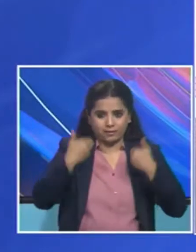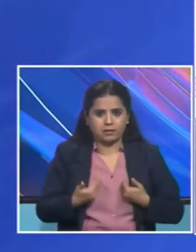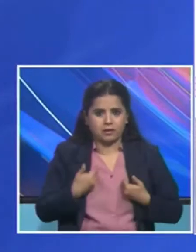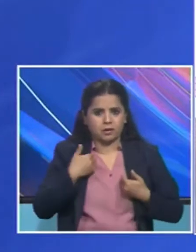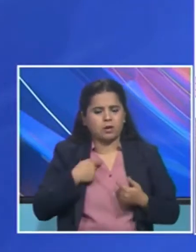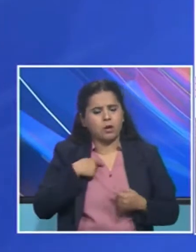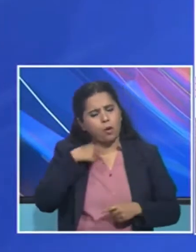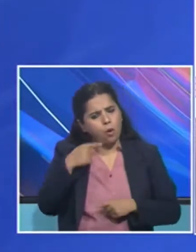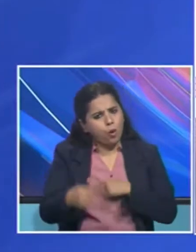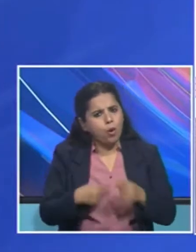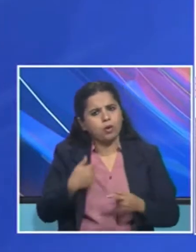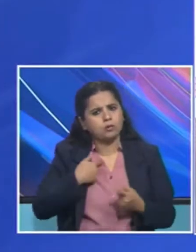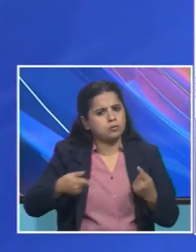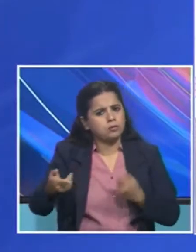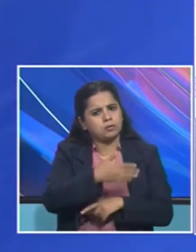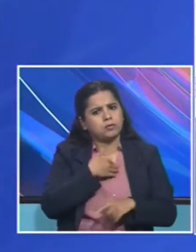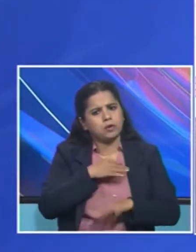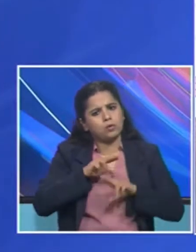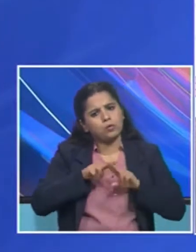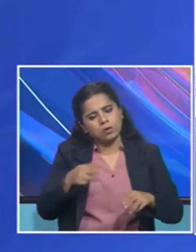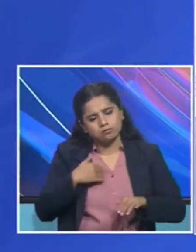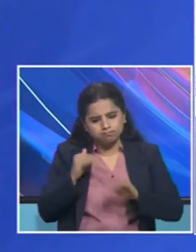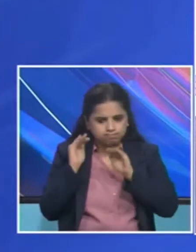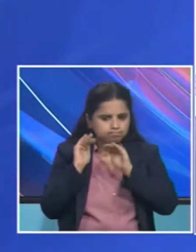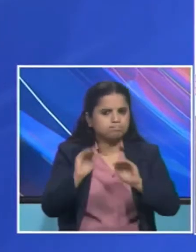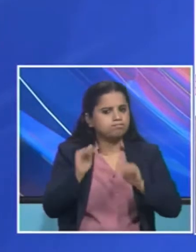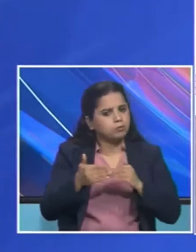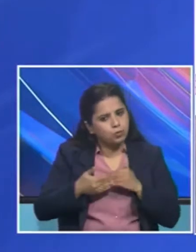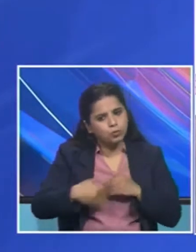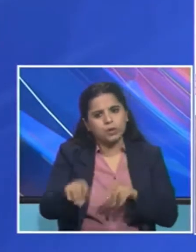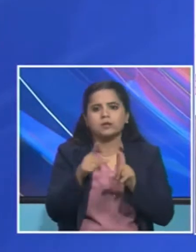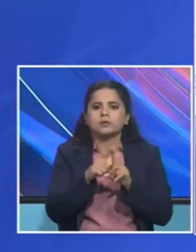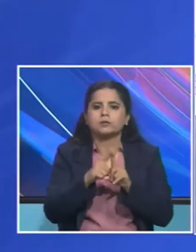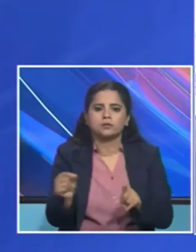मेरा हमेशा आपको पूरा सहयोग रहेगा।